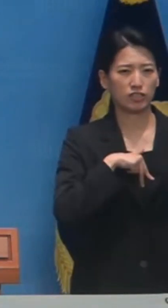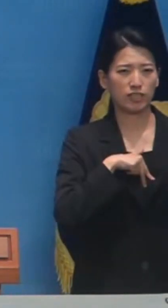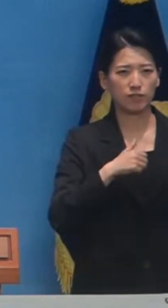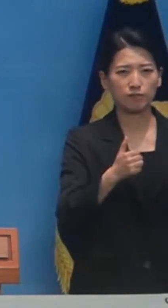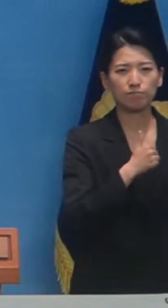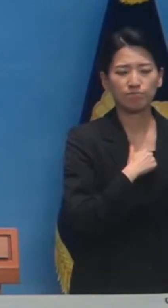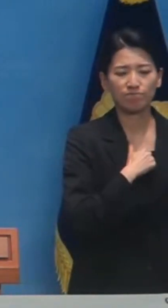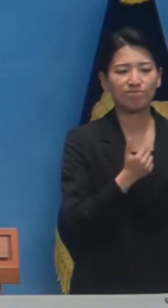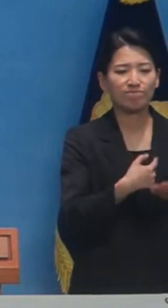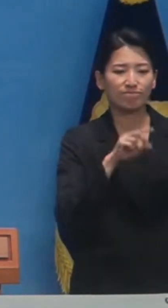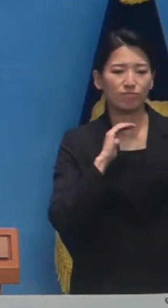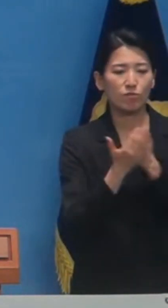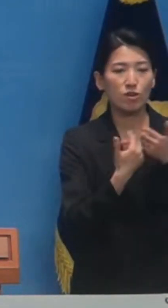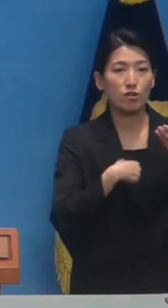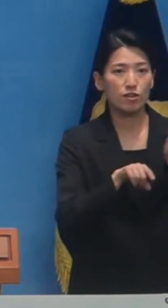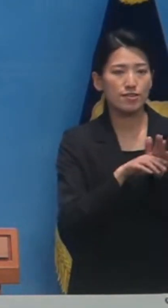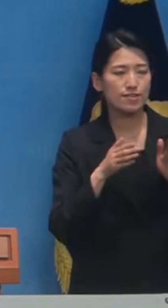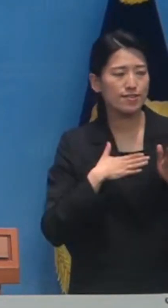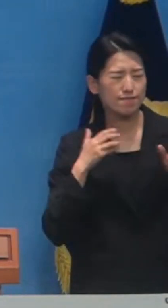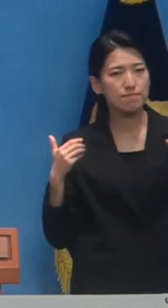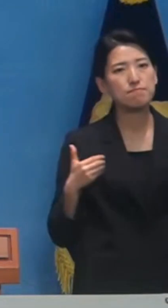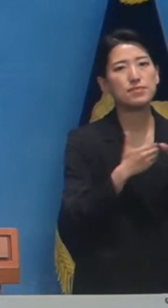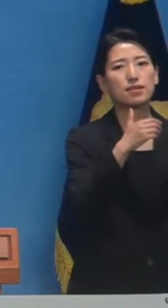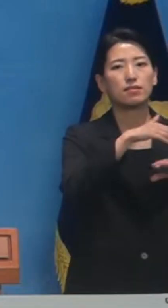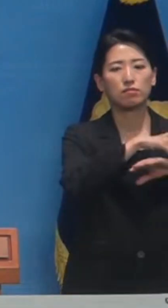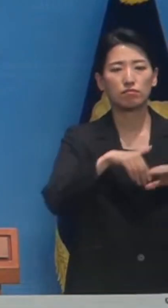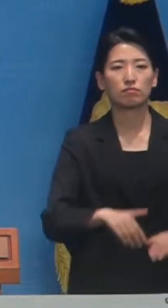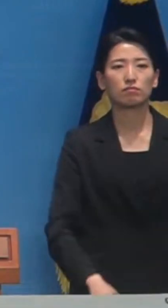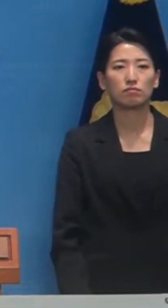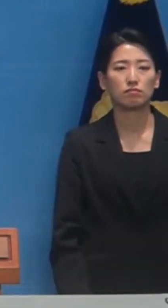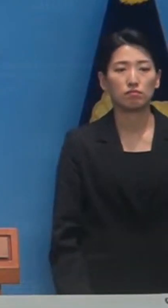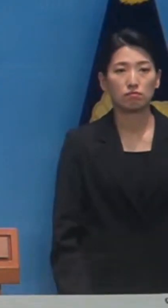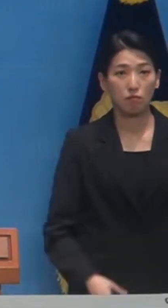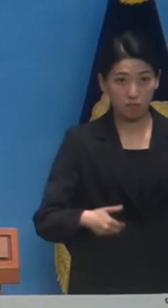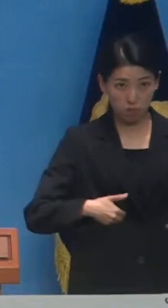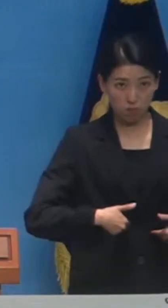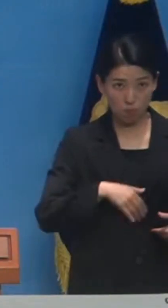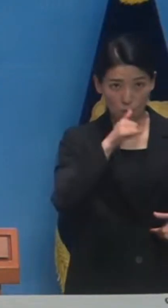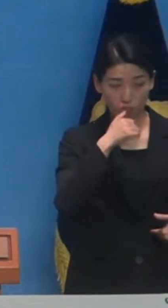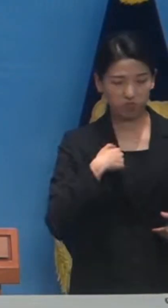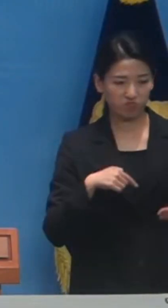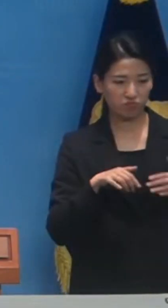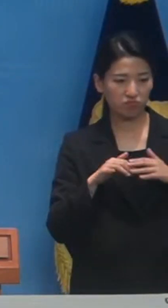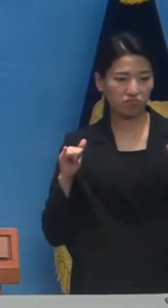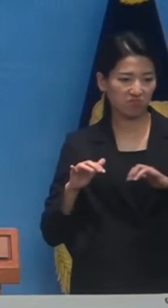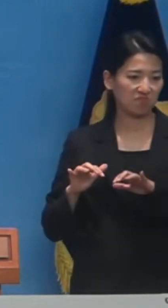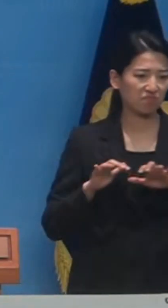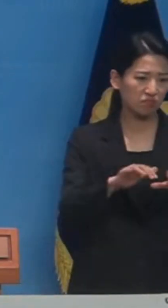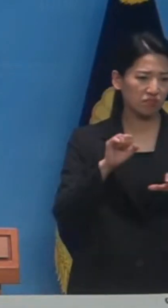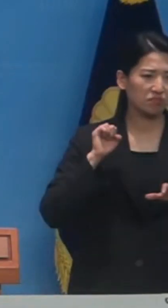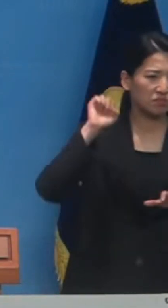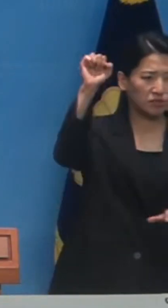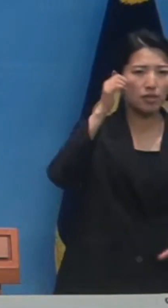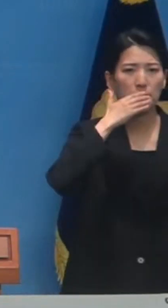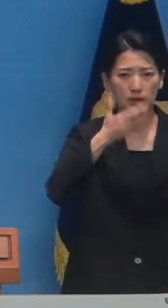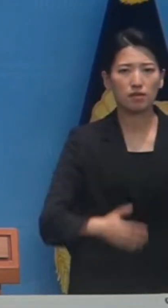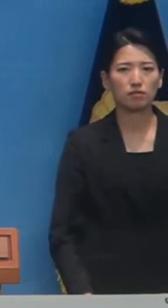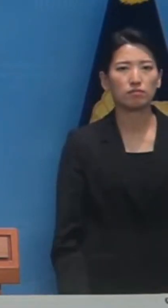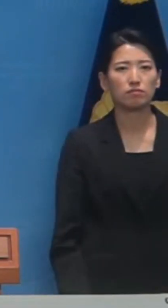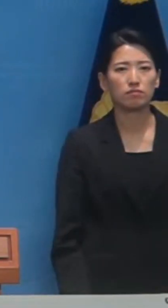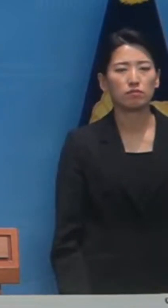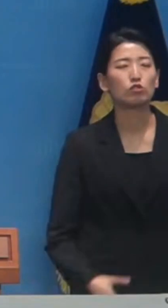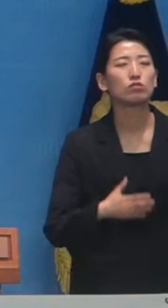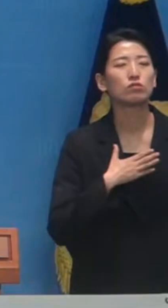모든 수단을 동원해 저항할 것입니다. 필요하다면 거리로 나서고 투쟁도 불사할 것입니다. 우리는 외칩니다.